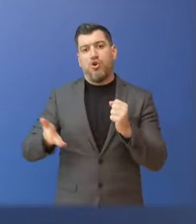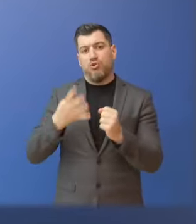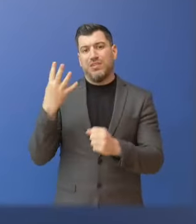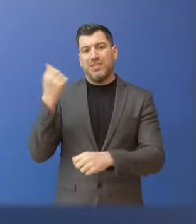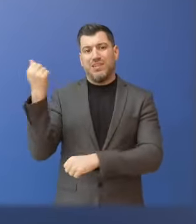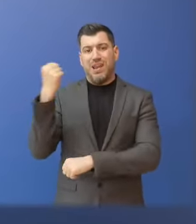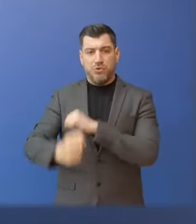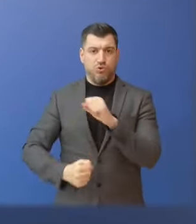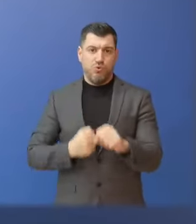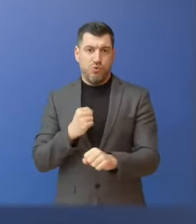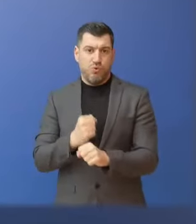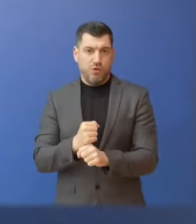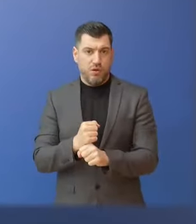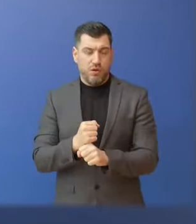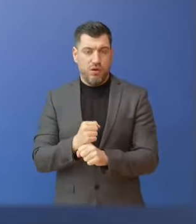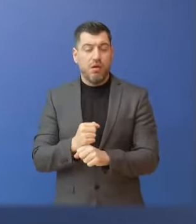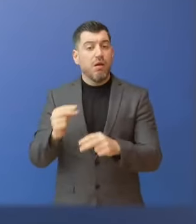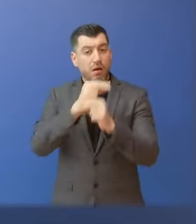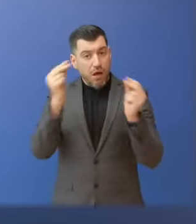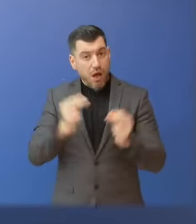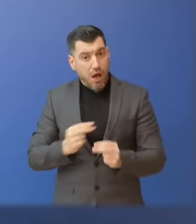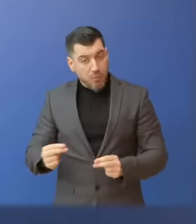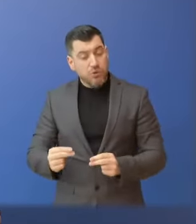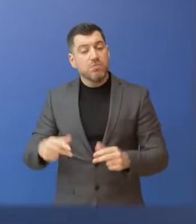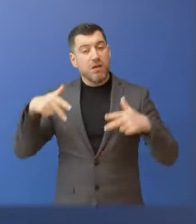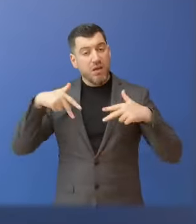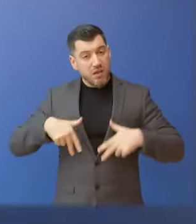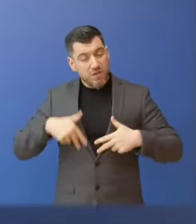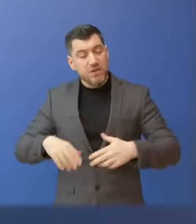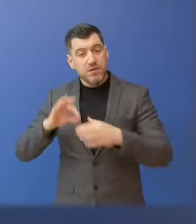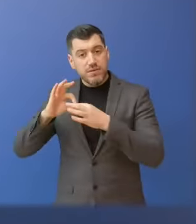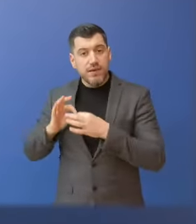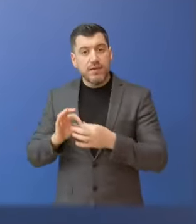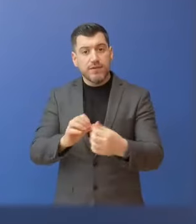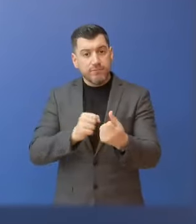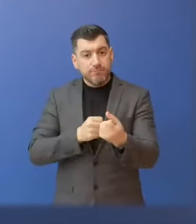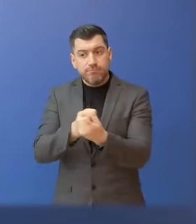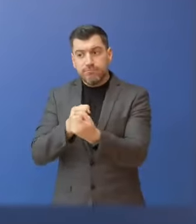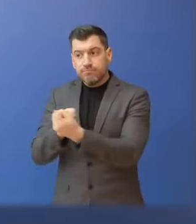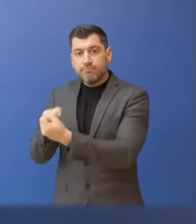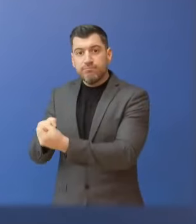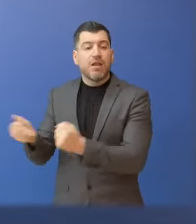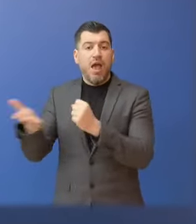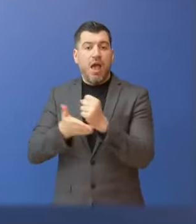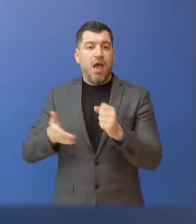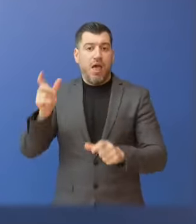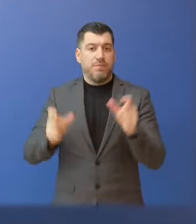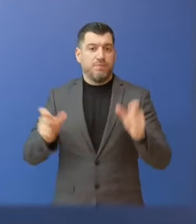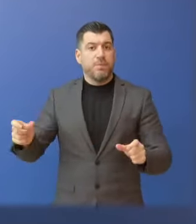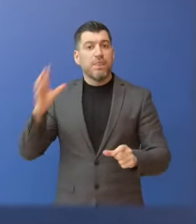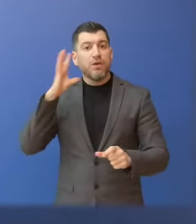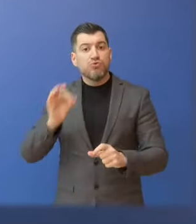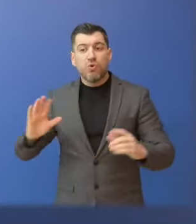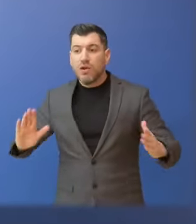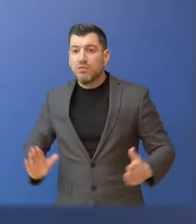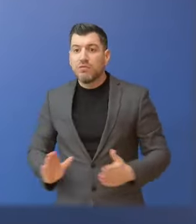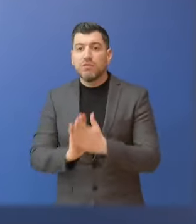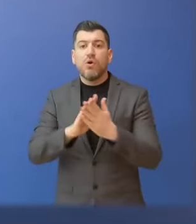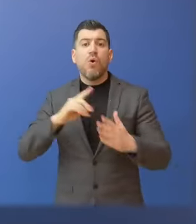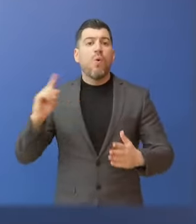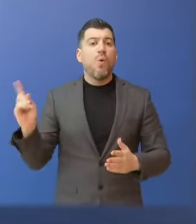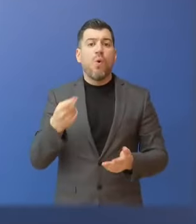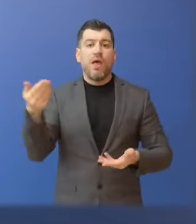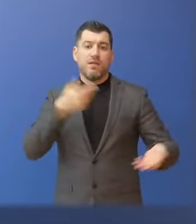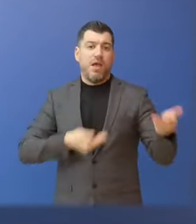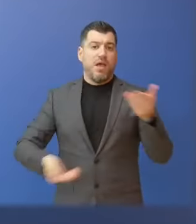χρόνια έτσι θα εξακολουθούμε να το κάνουμε και τώρα ώστε στο μέτρο του εφικτού να μπορούμε να αντιμετωπίζουμε δίκαια τα αιτήματα